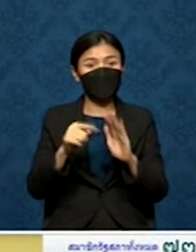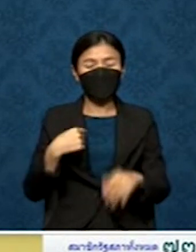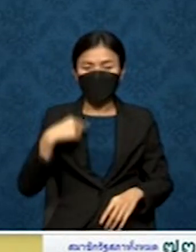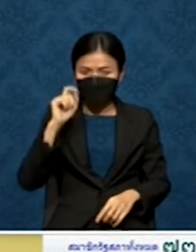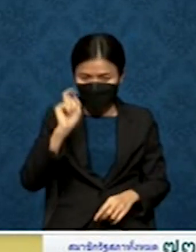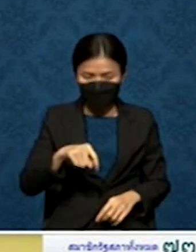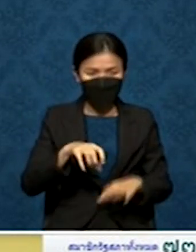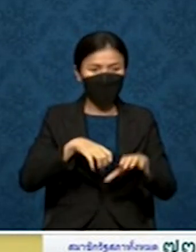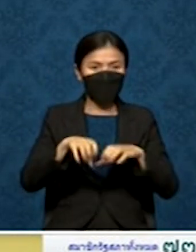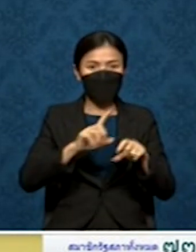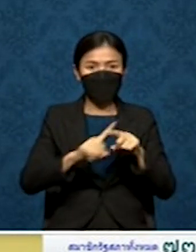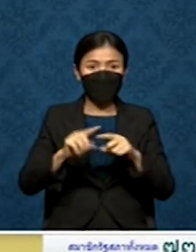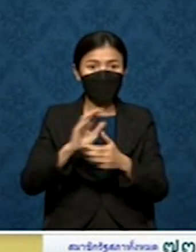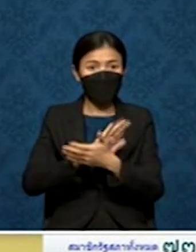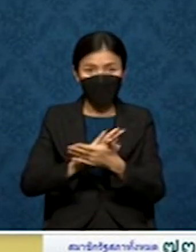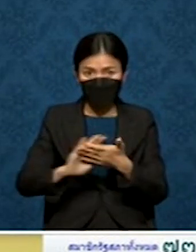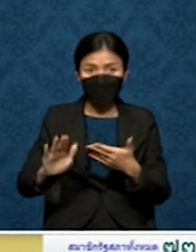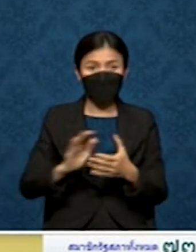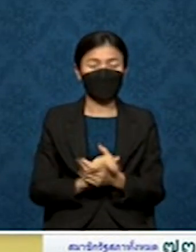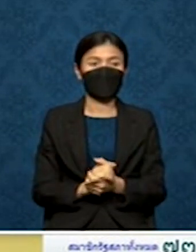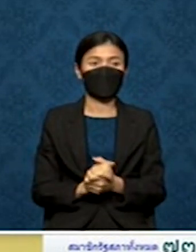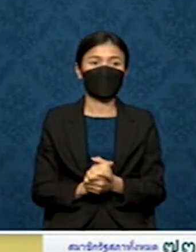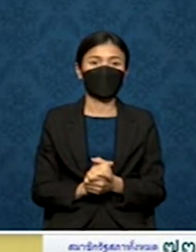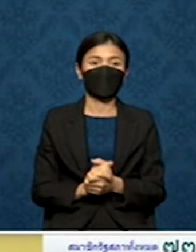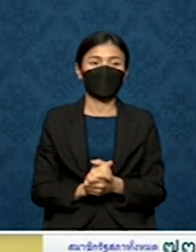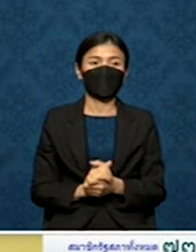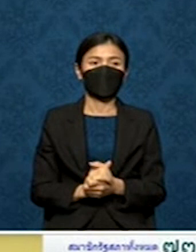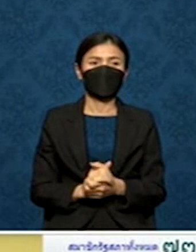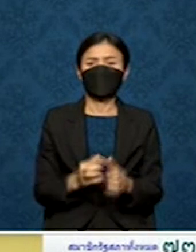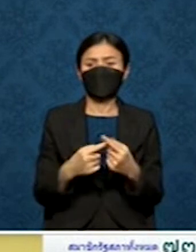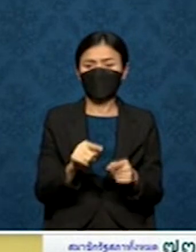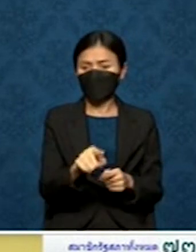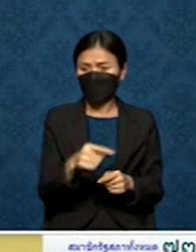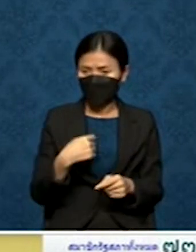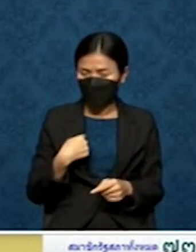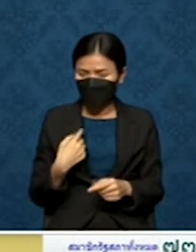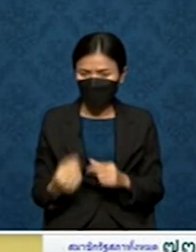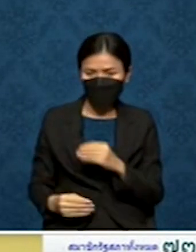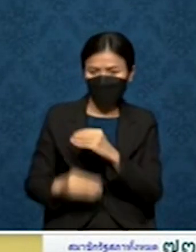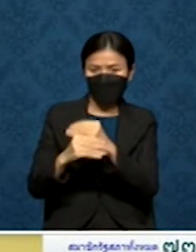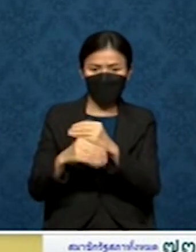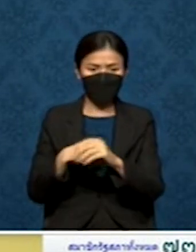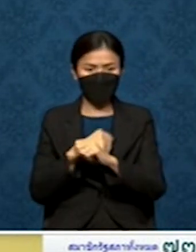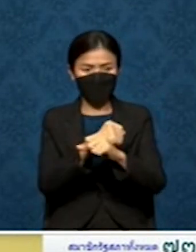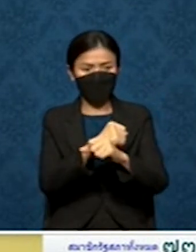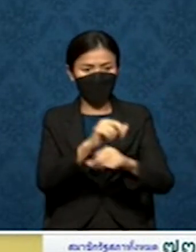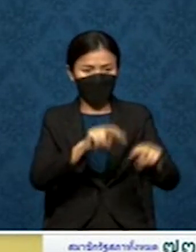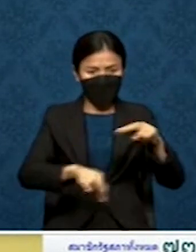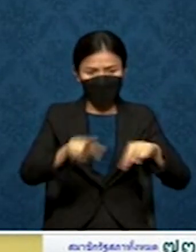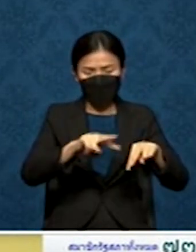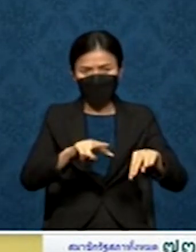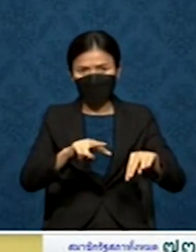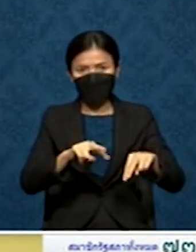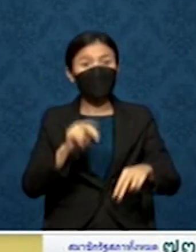ายใน6เดือนเพราะนั้นไอ้ตรงเนี้ยไม่รู้จะไปเพิ่มคุ้มครองมีวละซ่อนเล็ดอ